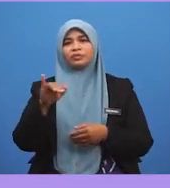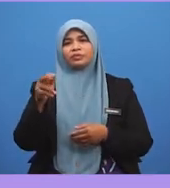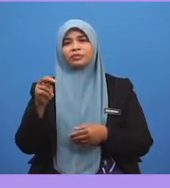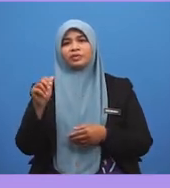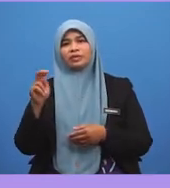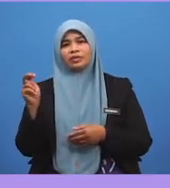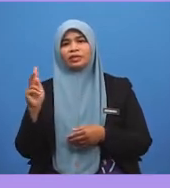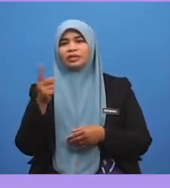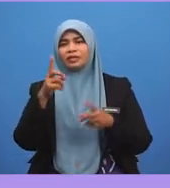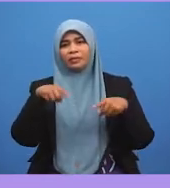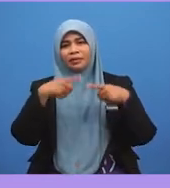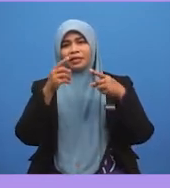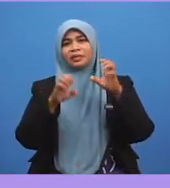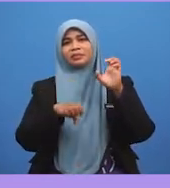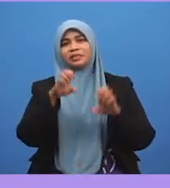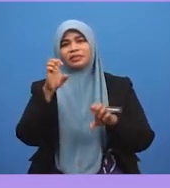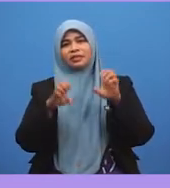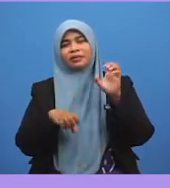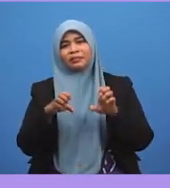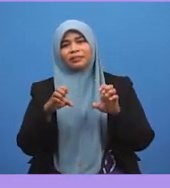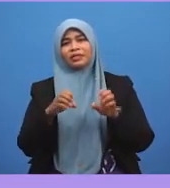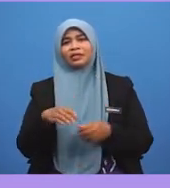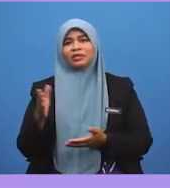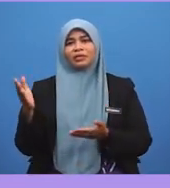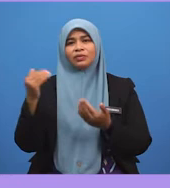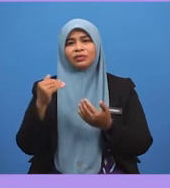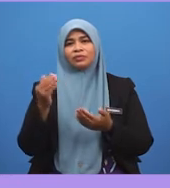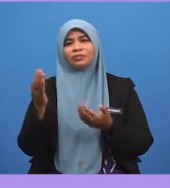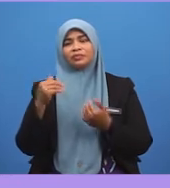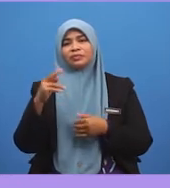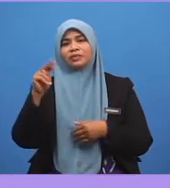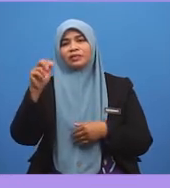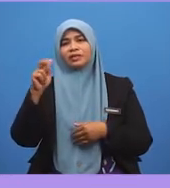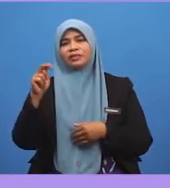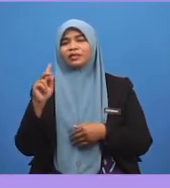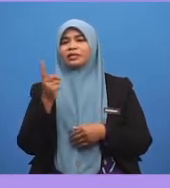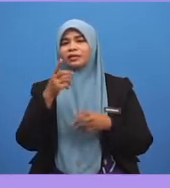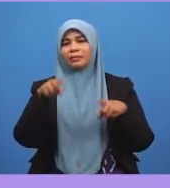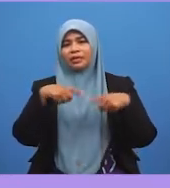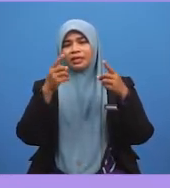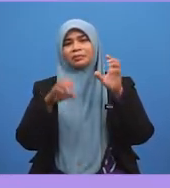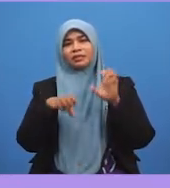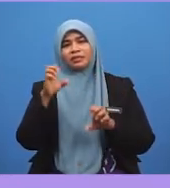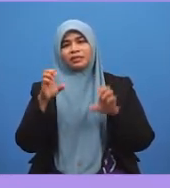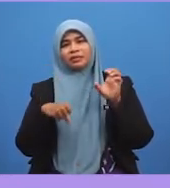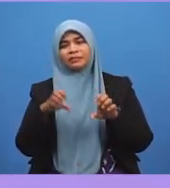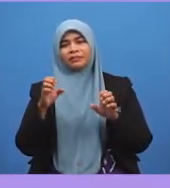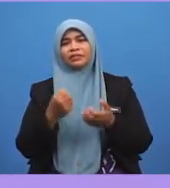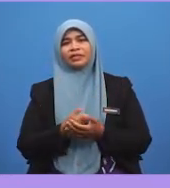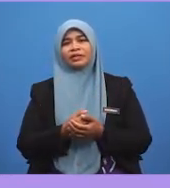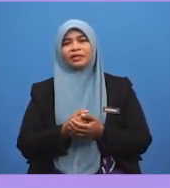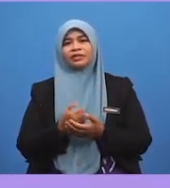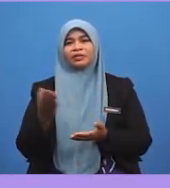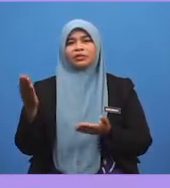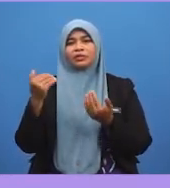Nana, kita pergi bersenam. Jom, jom Nana, kita pergi